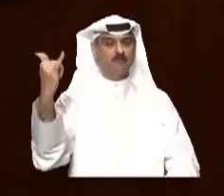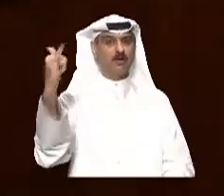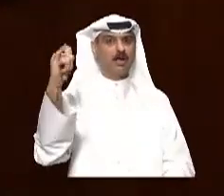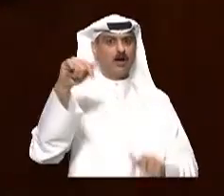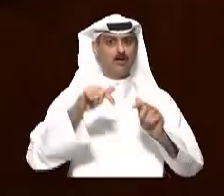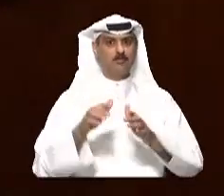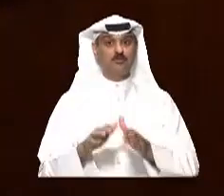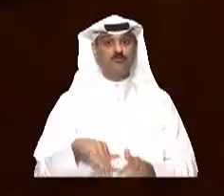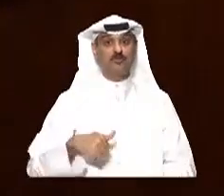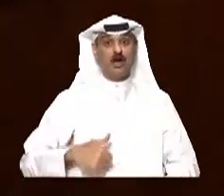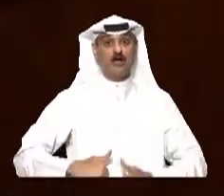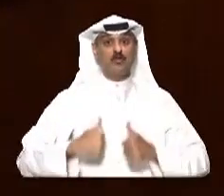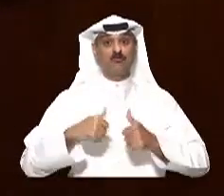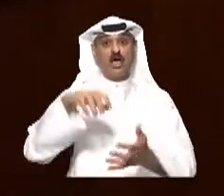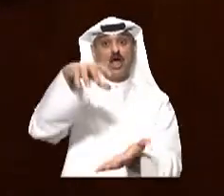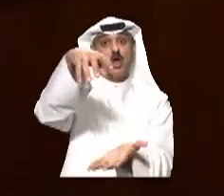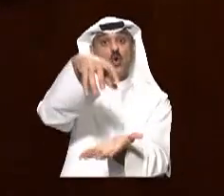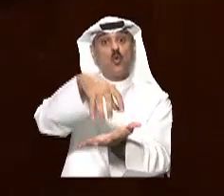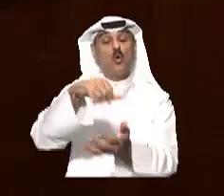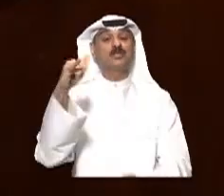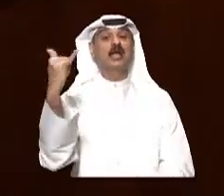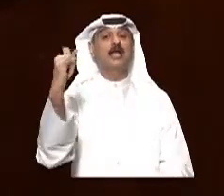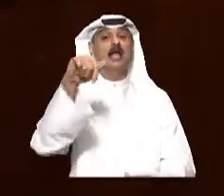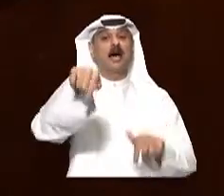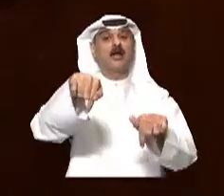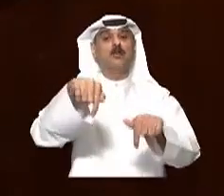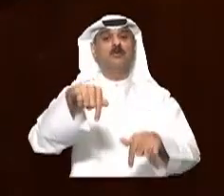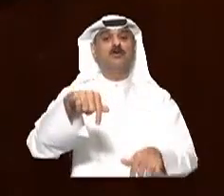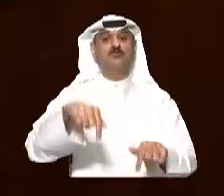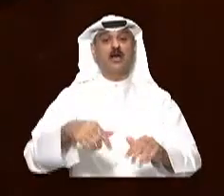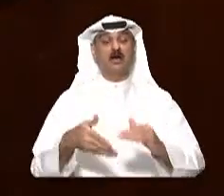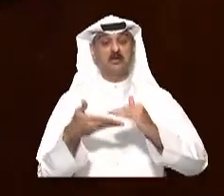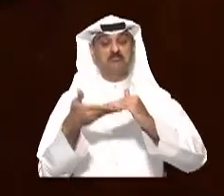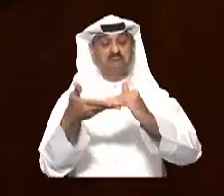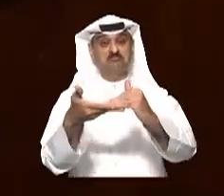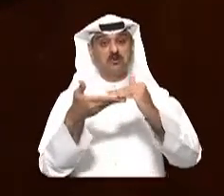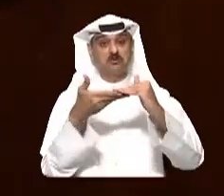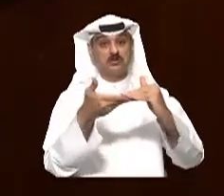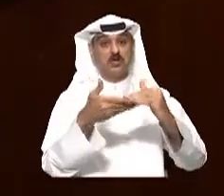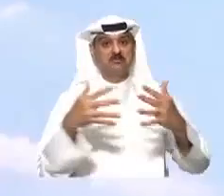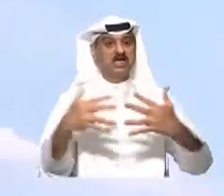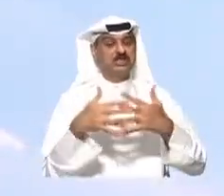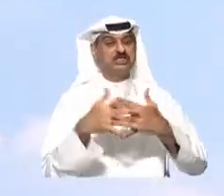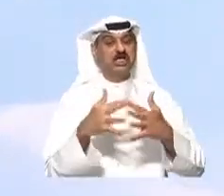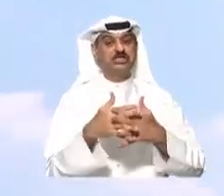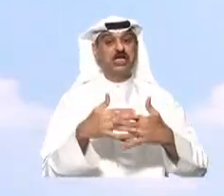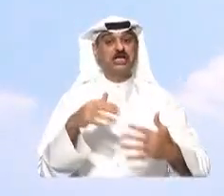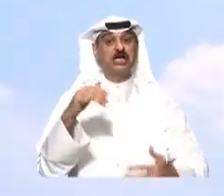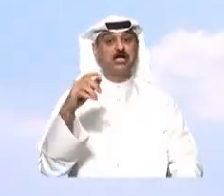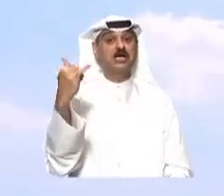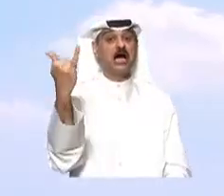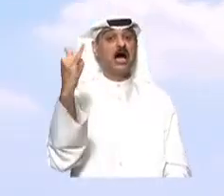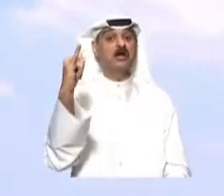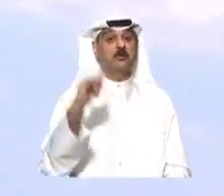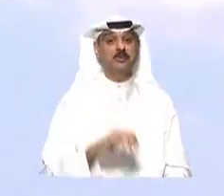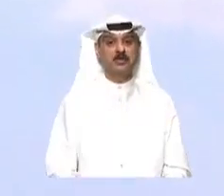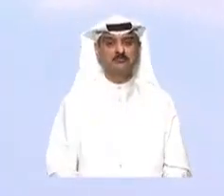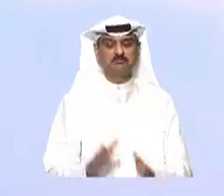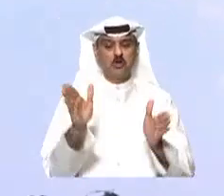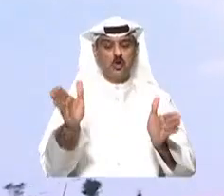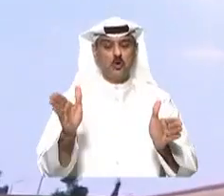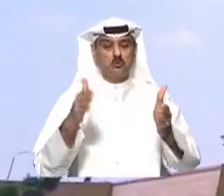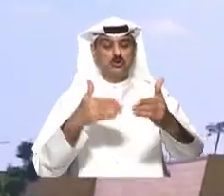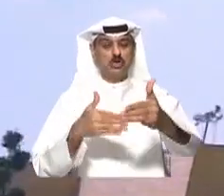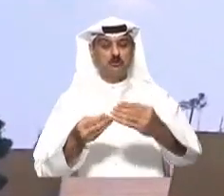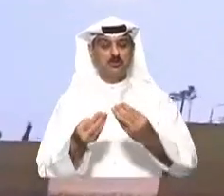يعتبر مفخرة للوطن العربي أنه مشروع بني بسواعد عربية بشركات عربية. لم تكن مساهمة الصندوق